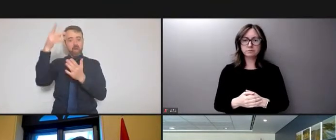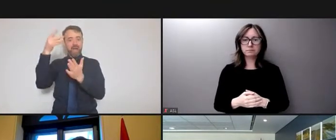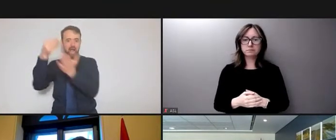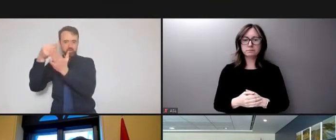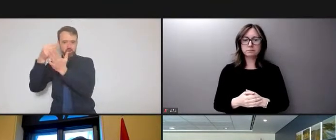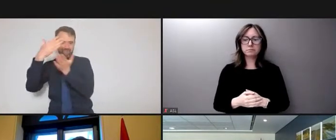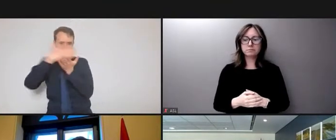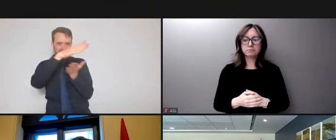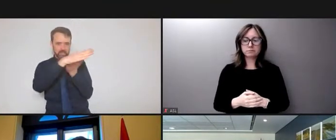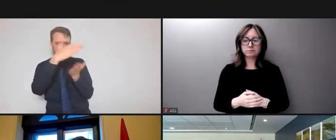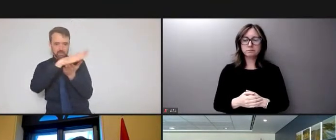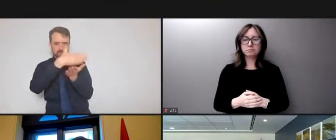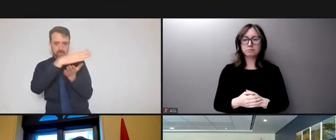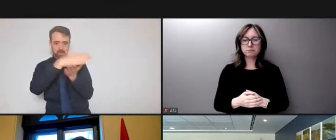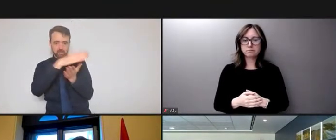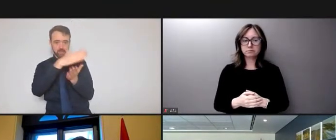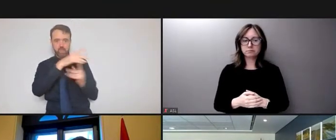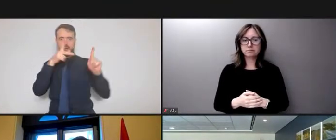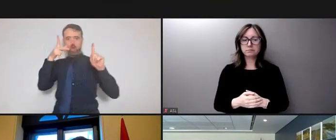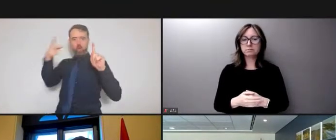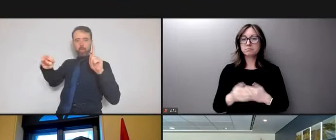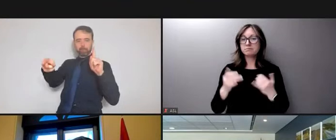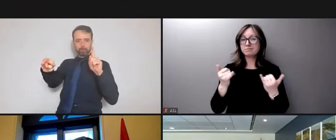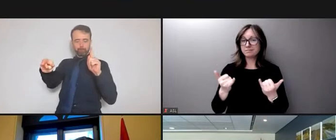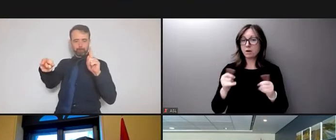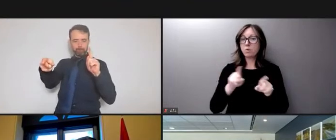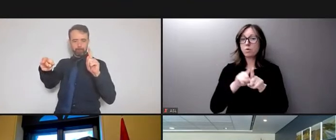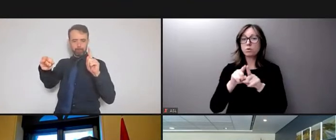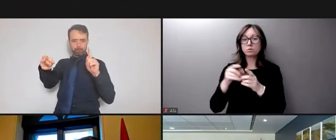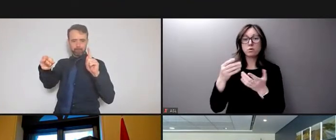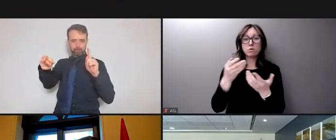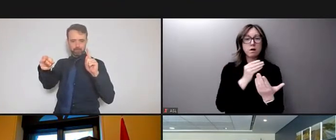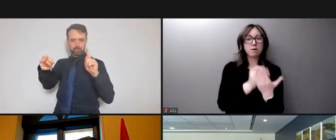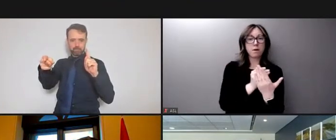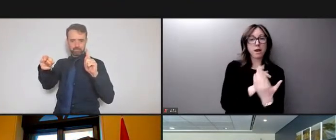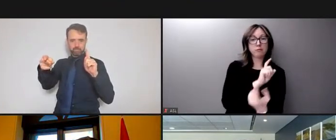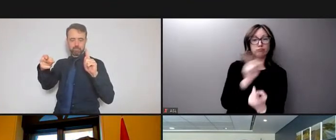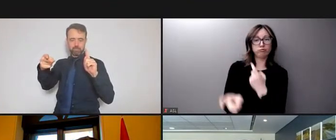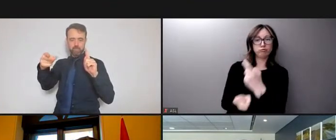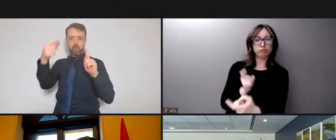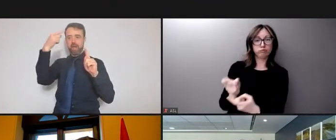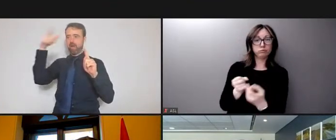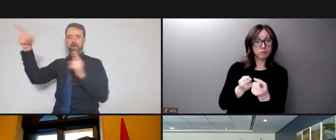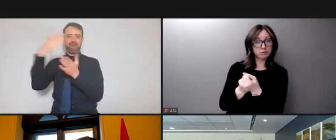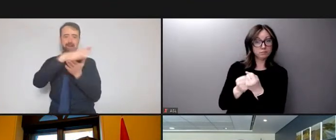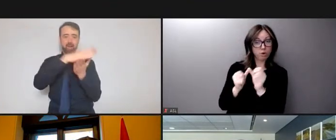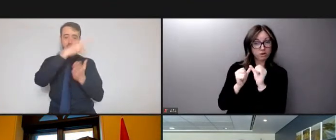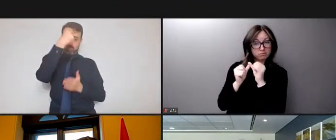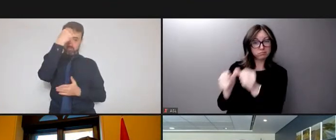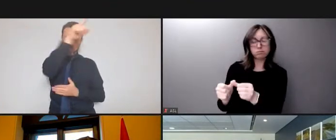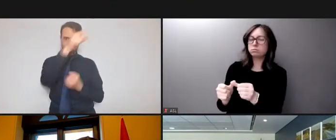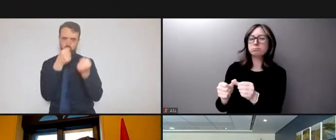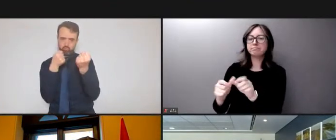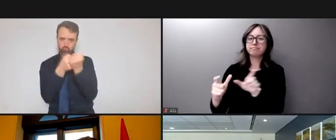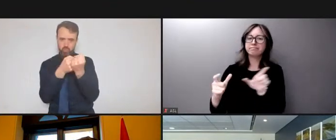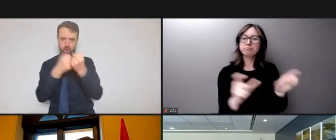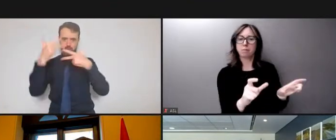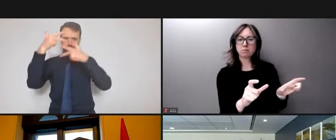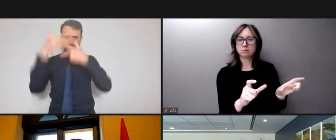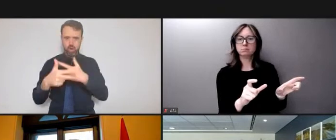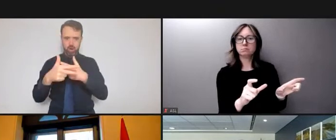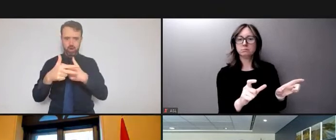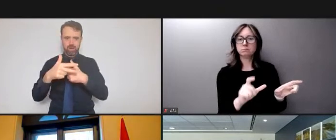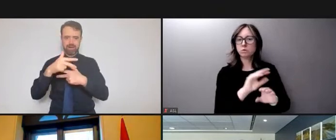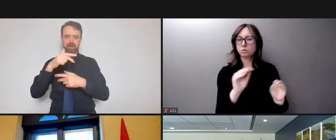financières qui peuvent aider à la blockade illégale. Et comme le vice